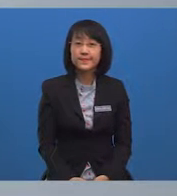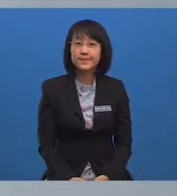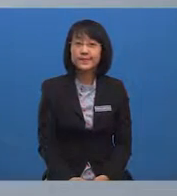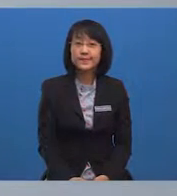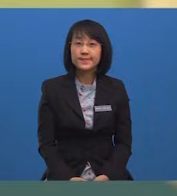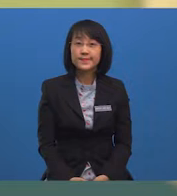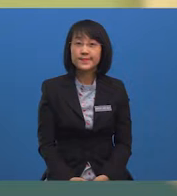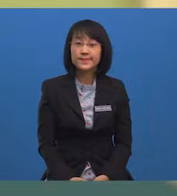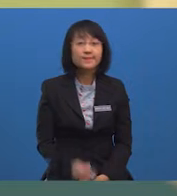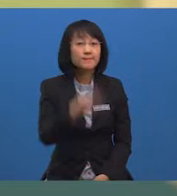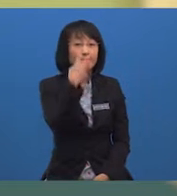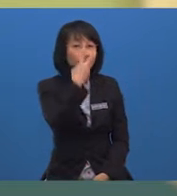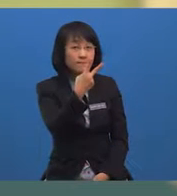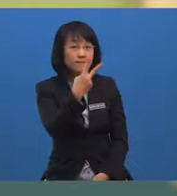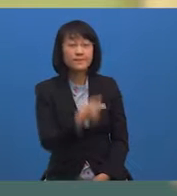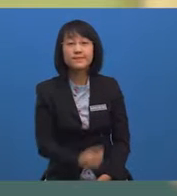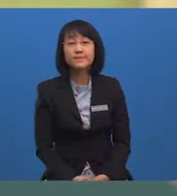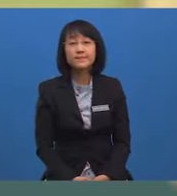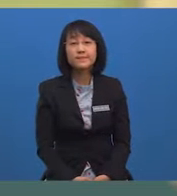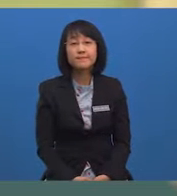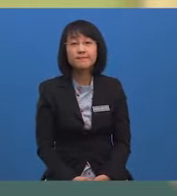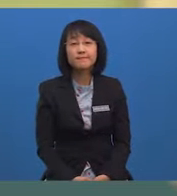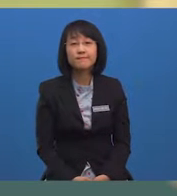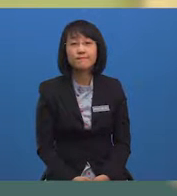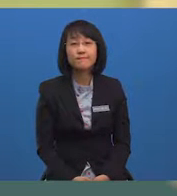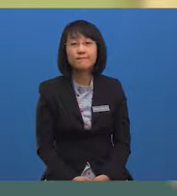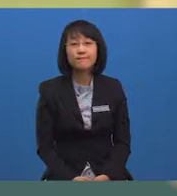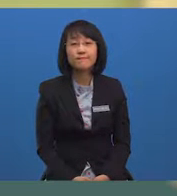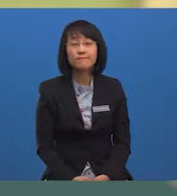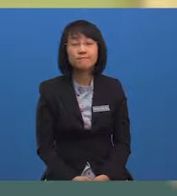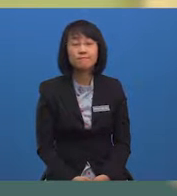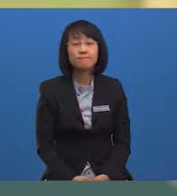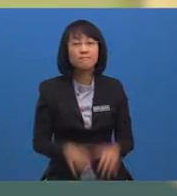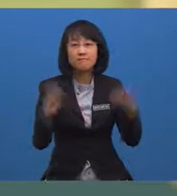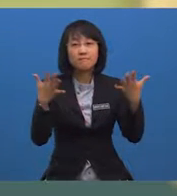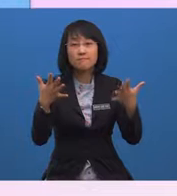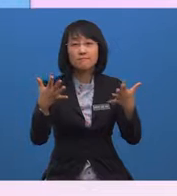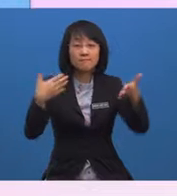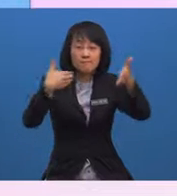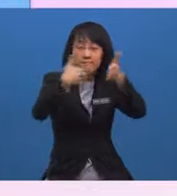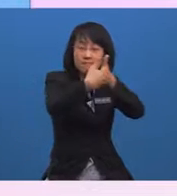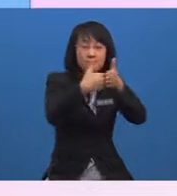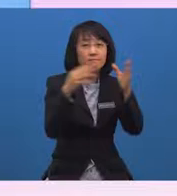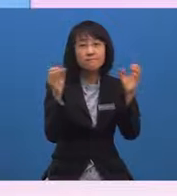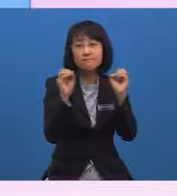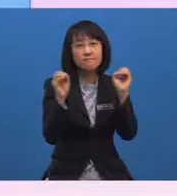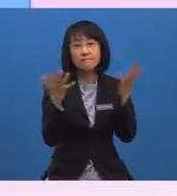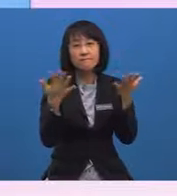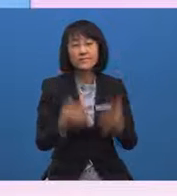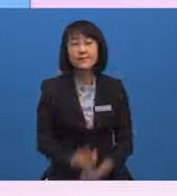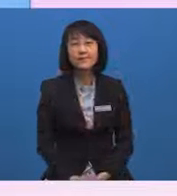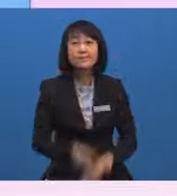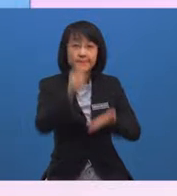pembaris kayu. Lihat murid-murid, dia tidak ditarik oleh magnet. Tandakan